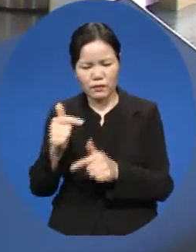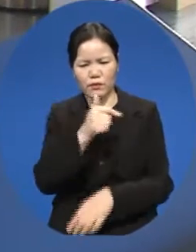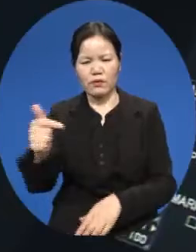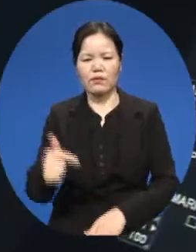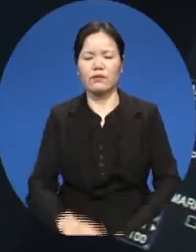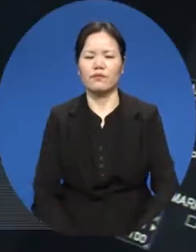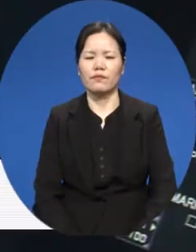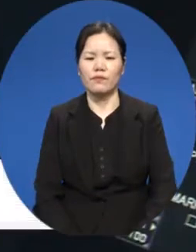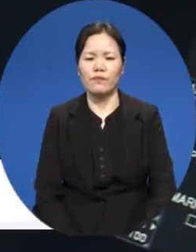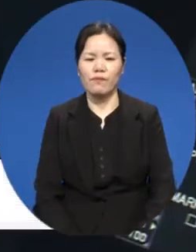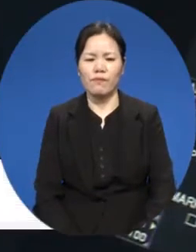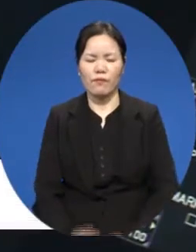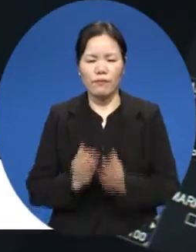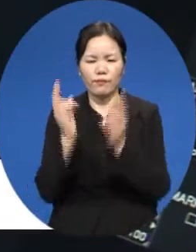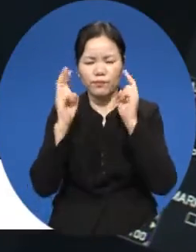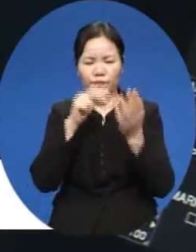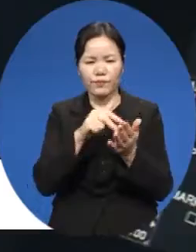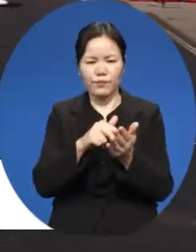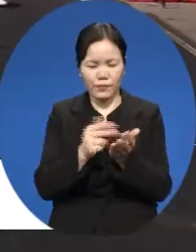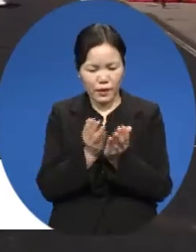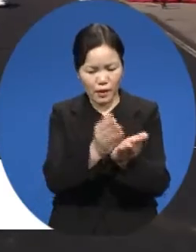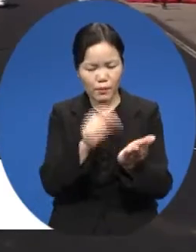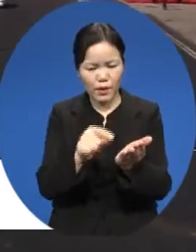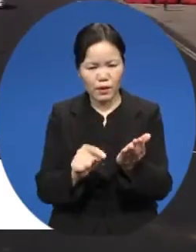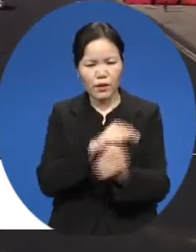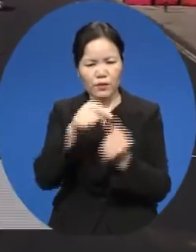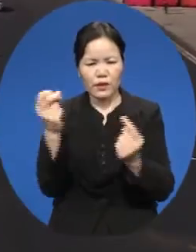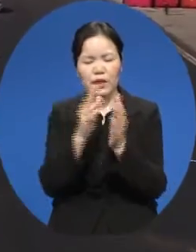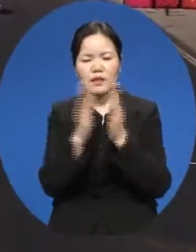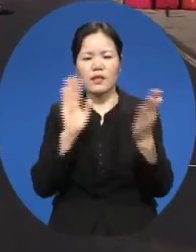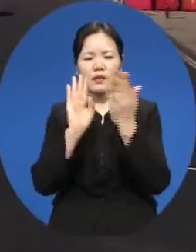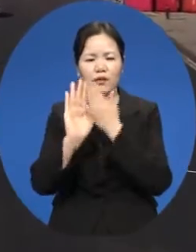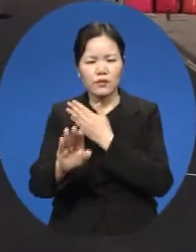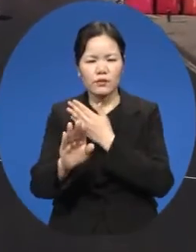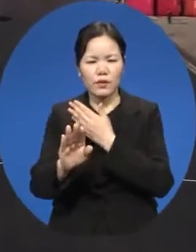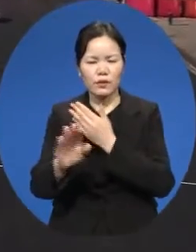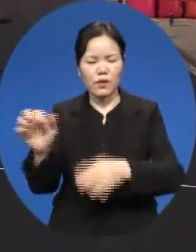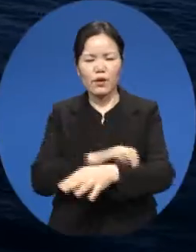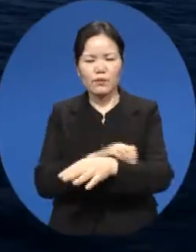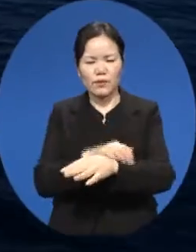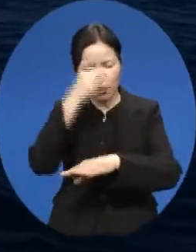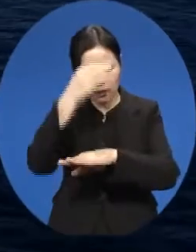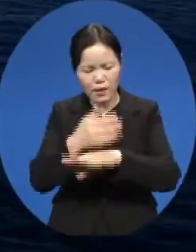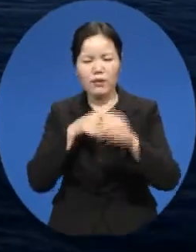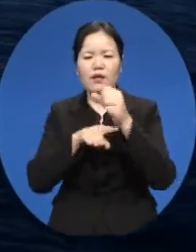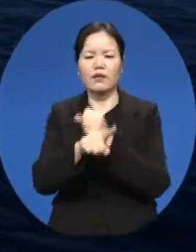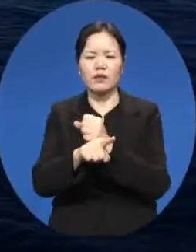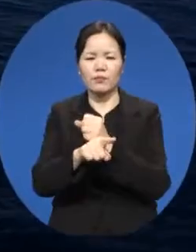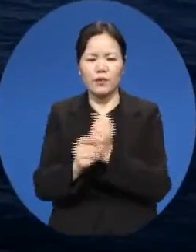상황. 선사 측은 비욘드 트러스트호의 운항이 재개된 뒤에도 고객 불편을 사과한다는